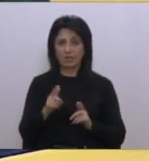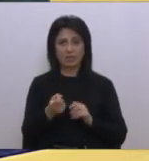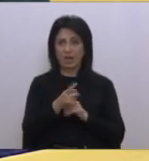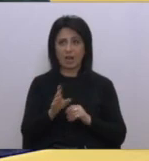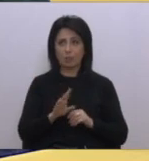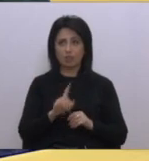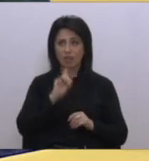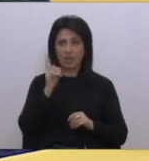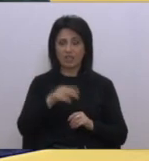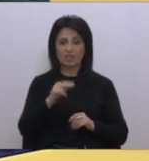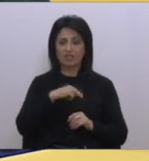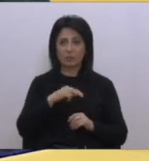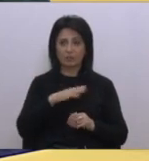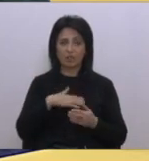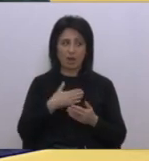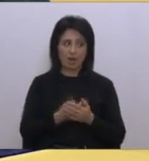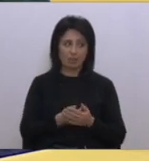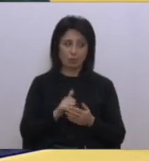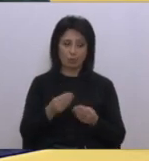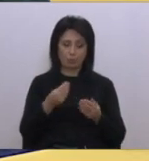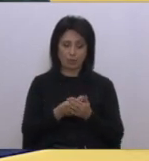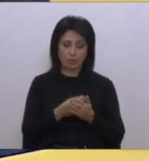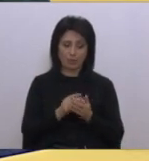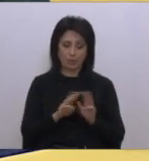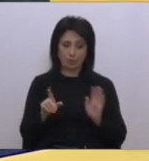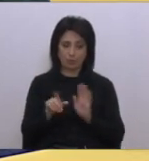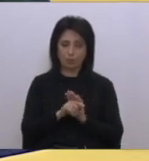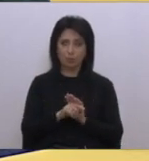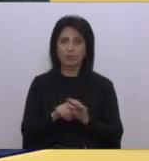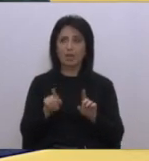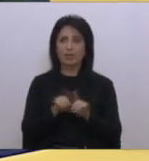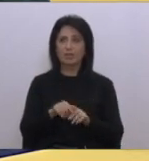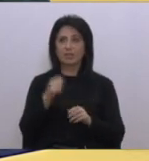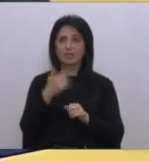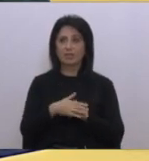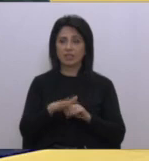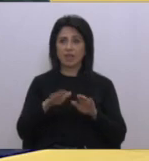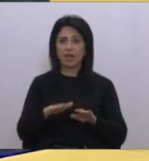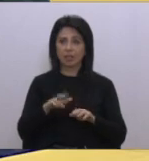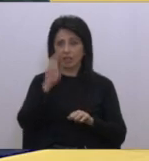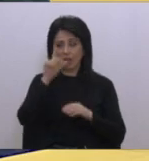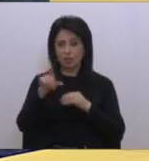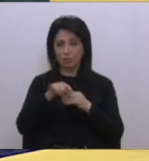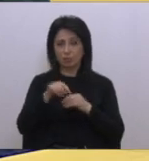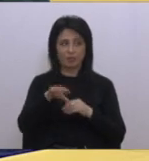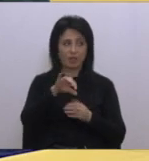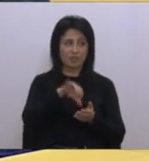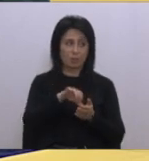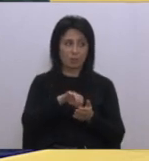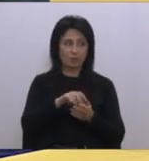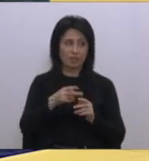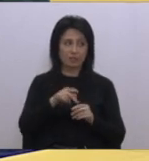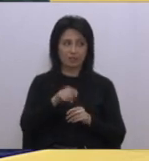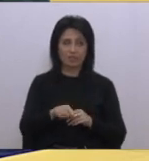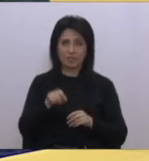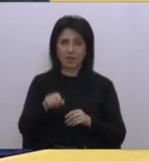ჩვენ ერთი წელი ვიმუშავეთ აქტიურად როგორც ფინანსთა სამინისტროსთან, ასევე ცენტრალური და ადგილობრივი ხელისუფლების ყველა წარმომადგენელთან იმისთვის,